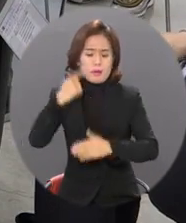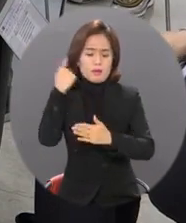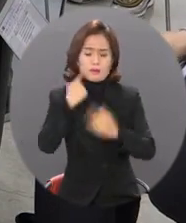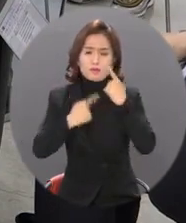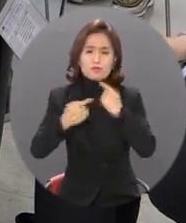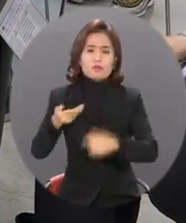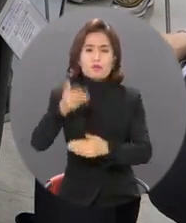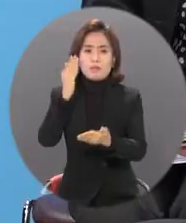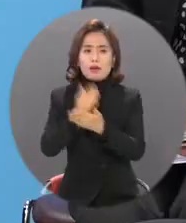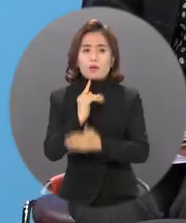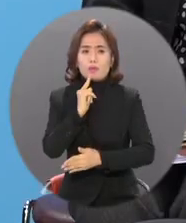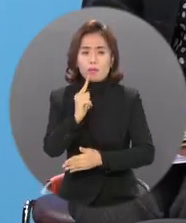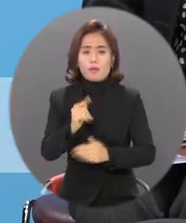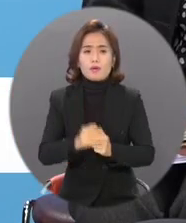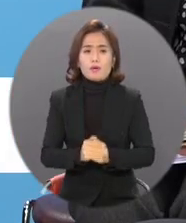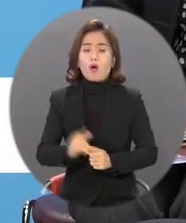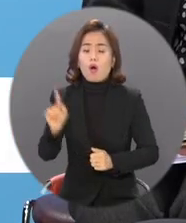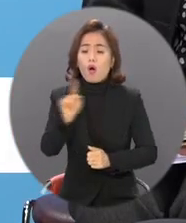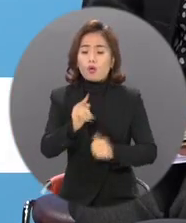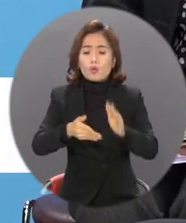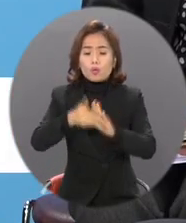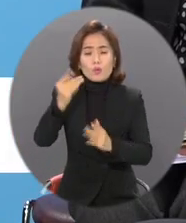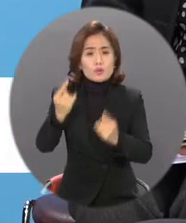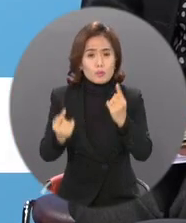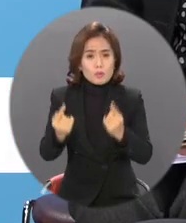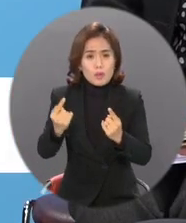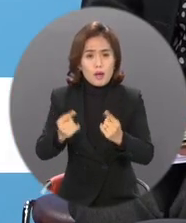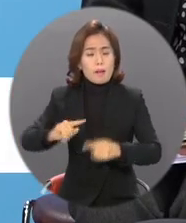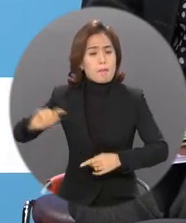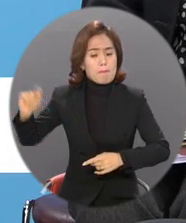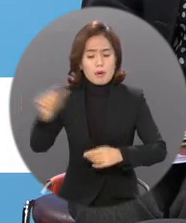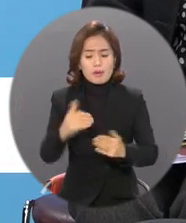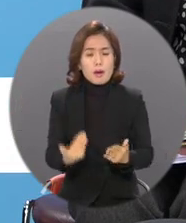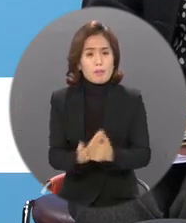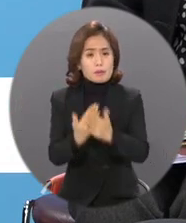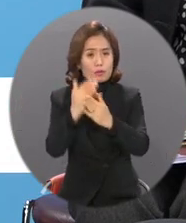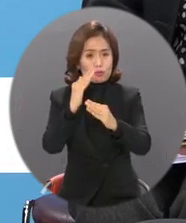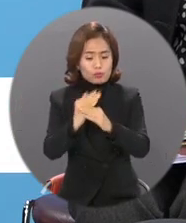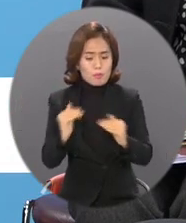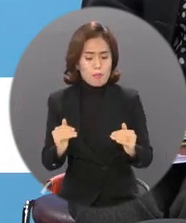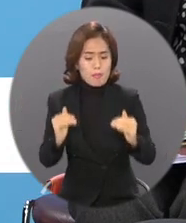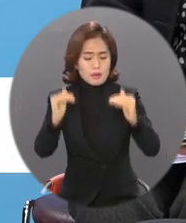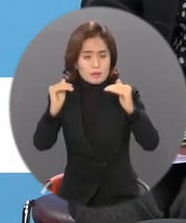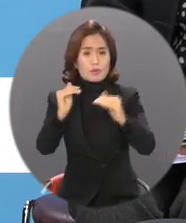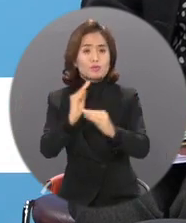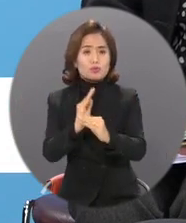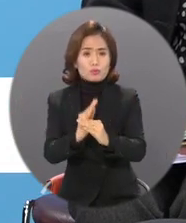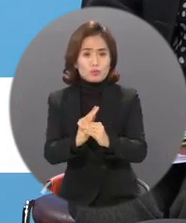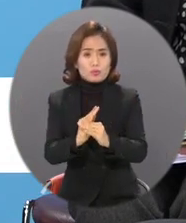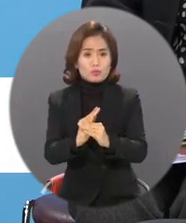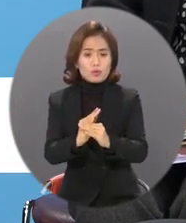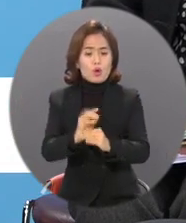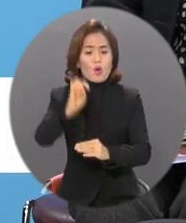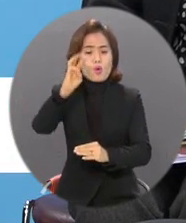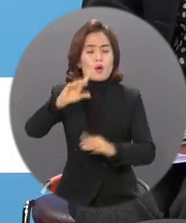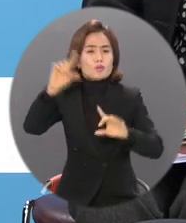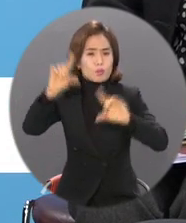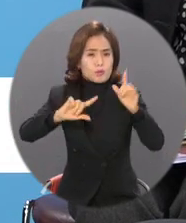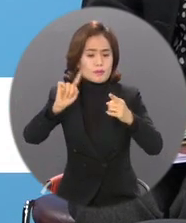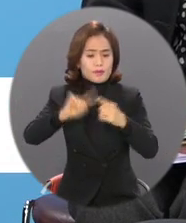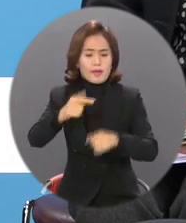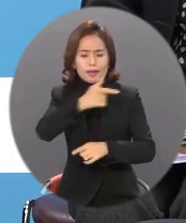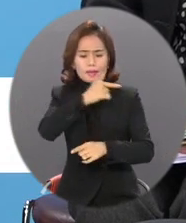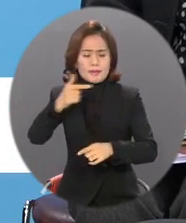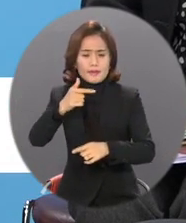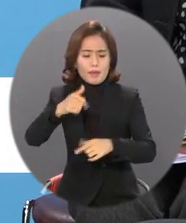말라고 비판했습니다. 어느 도시보다도 빠르게 발전하고 성장하고 있는 우리 광주의 이미지를